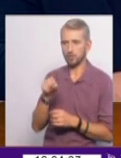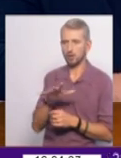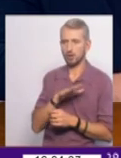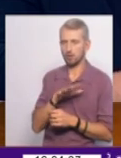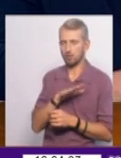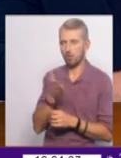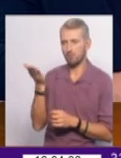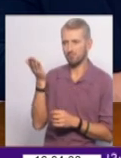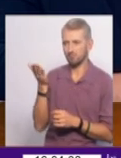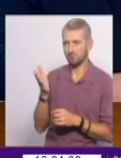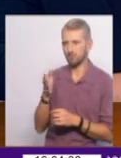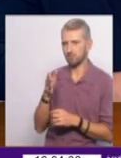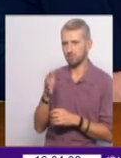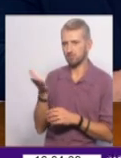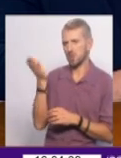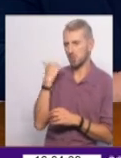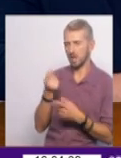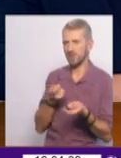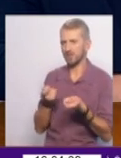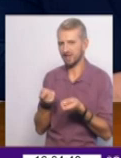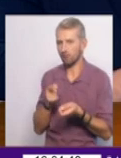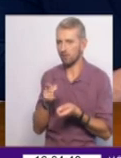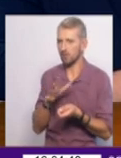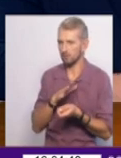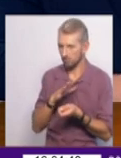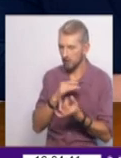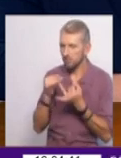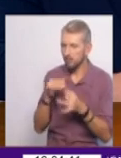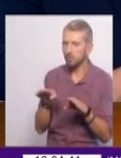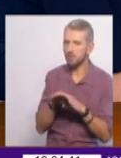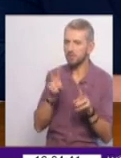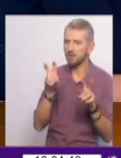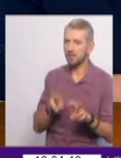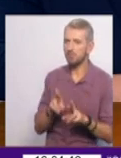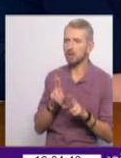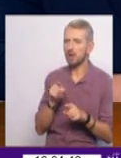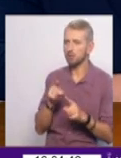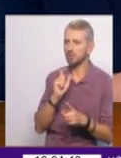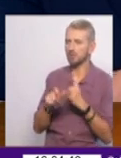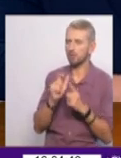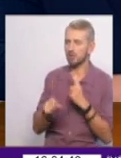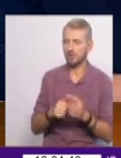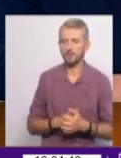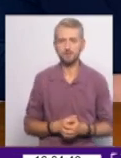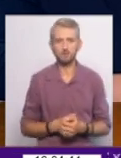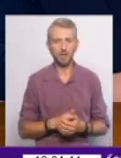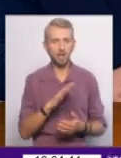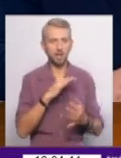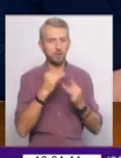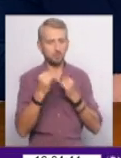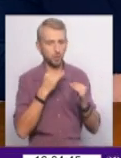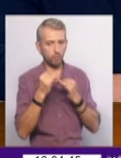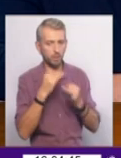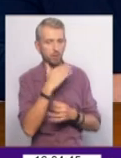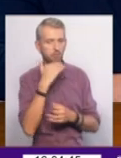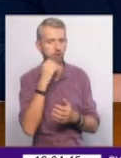минуле керівництво, правильно? Чи спілкувалися ви з ним на подібні теми і яким чином вони зазвичай відповідали? Спілкувалися,